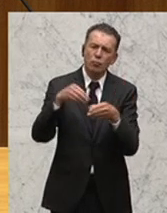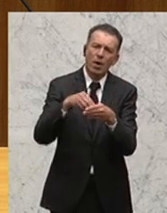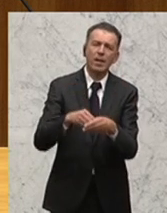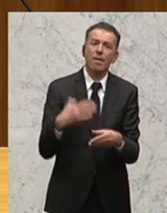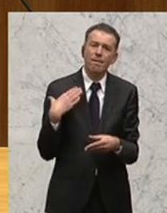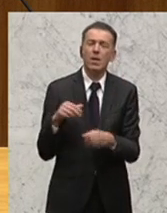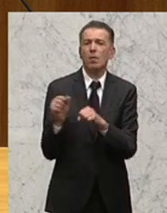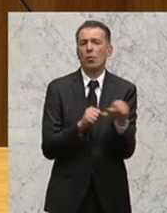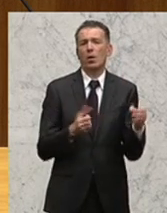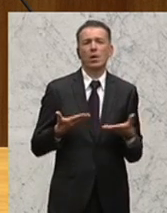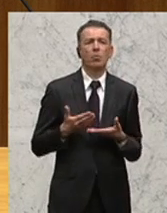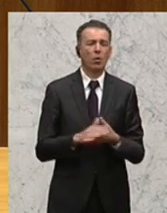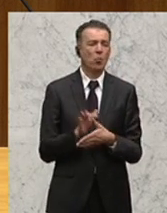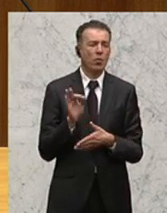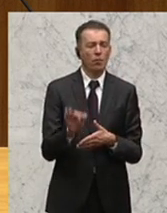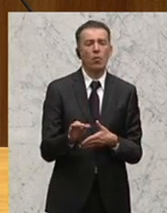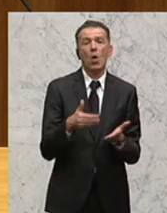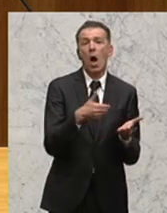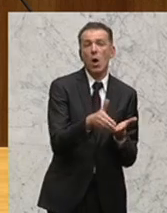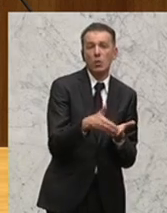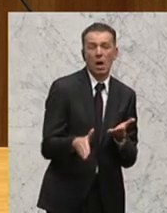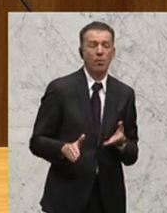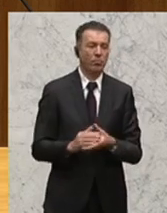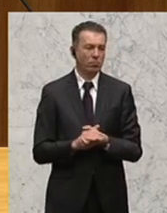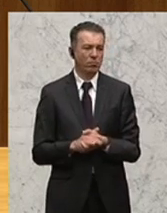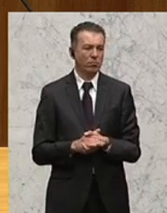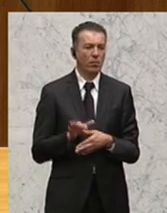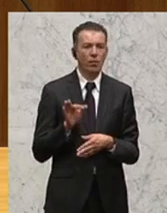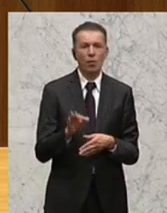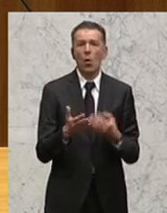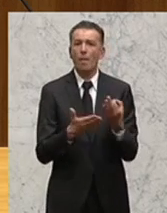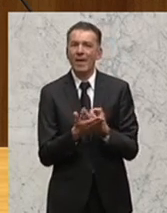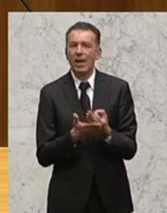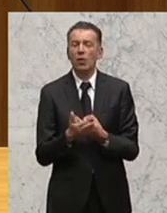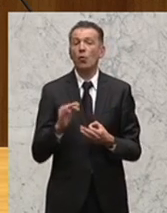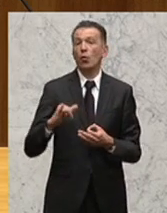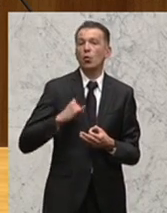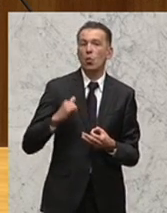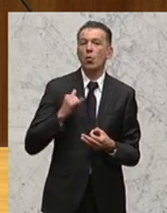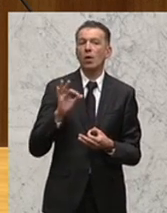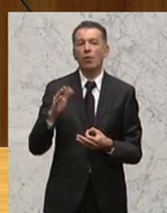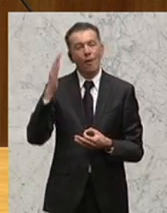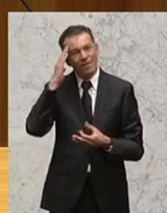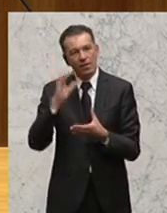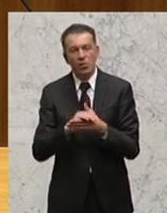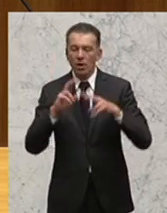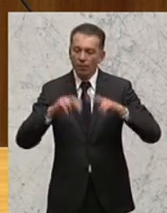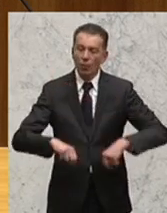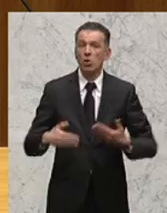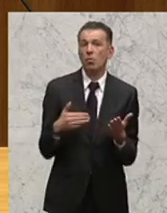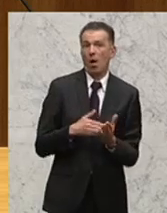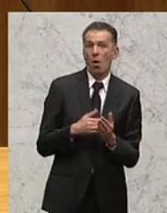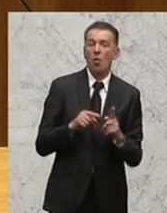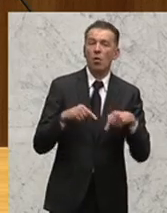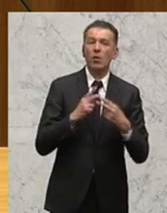Spielräume bekommen für Ausgaben, die wir für Bildung, für Jugend, für Wissenschaft, für Forschung brauchen,